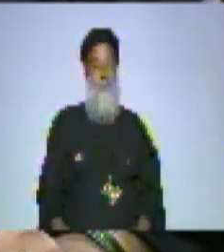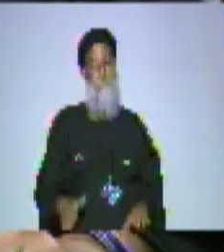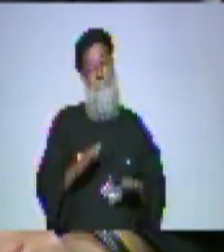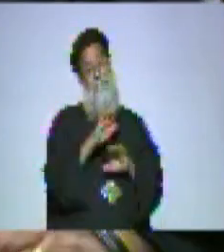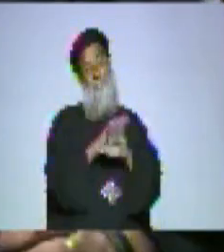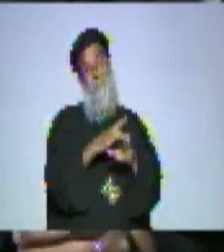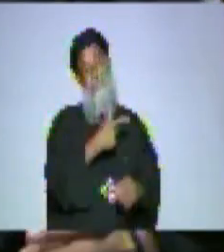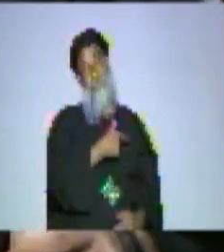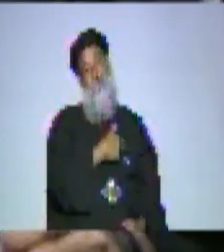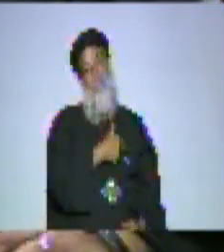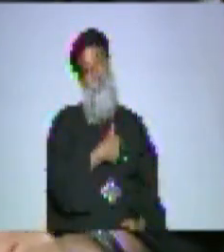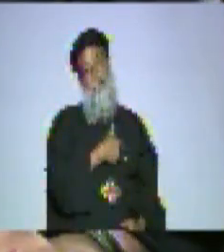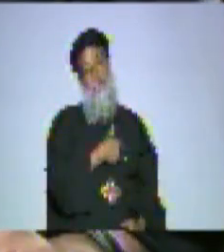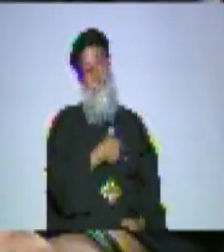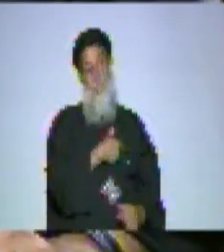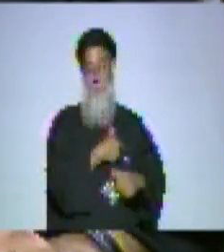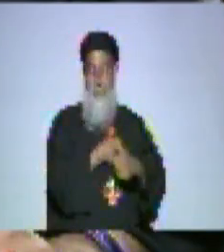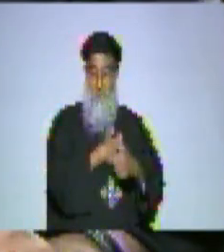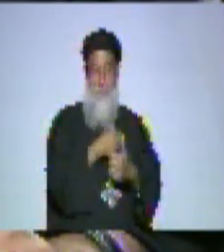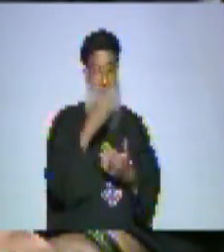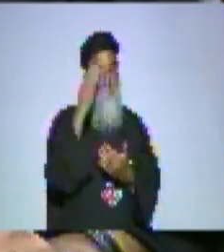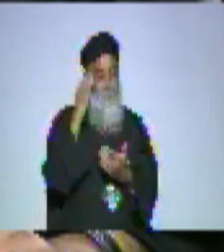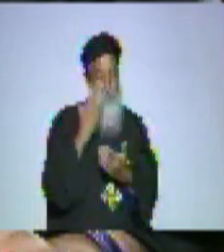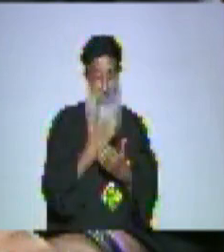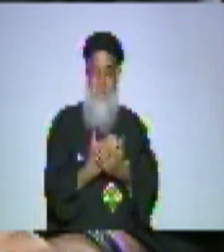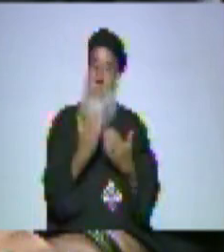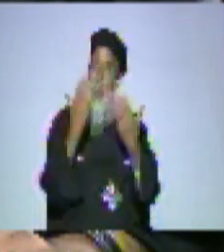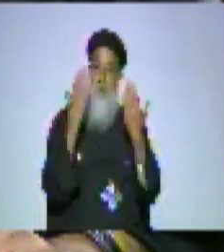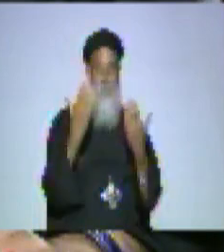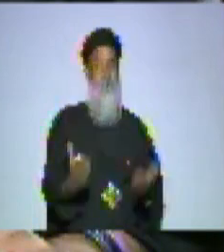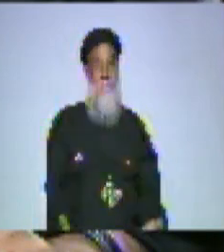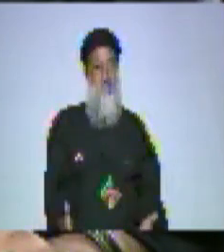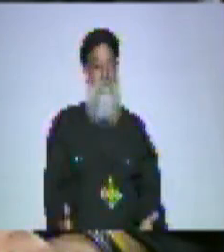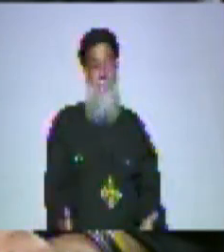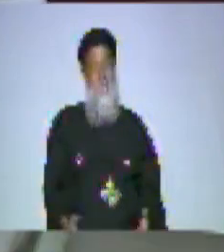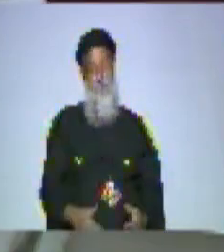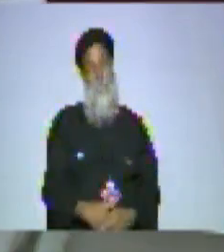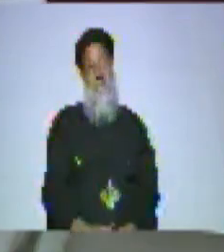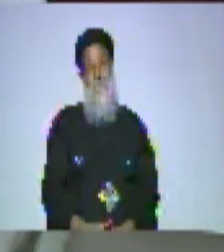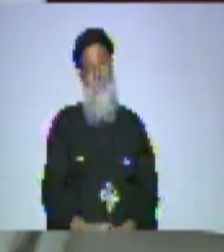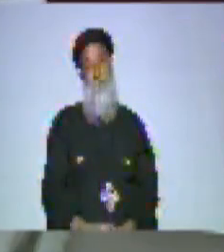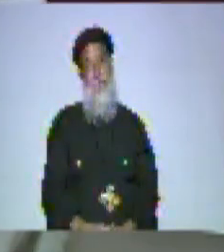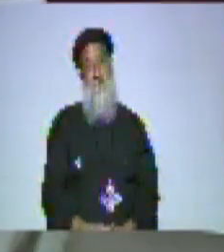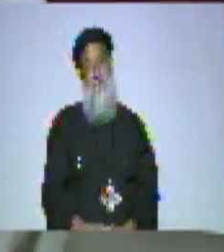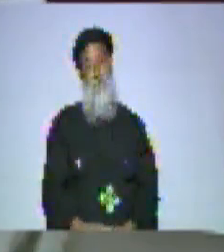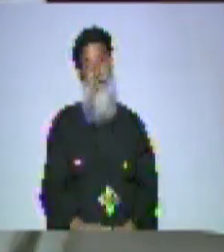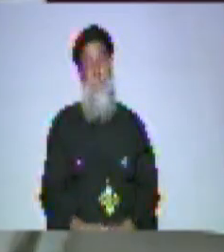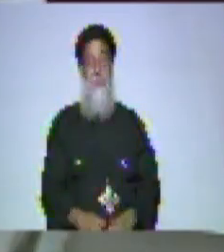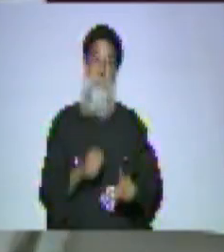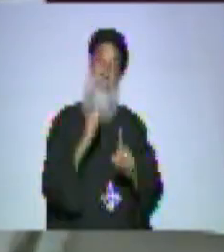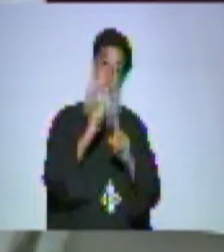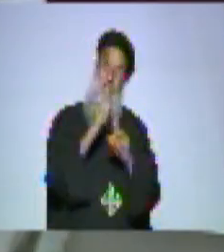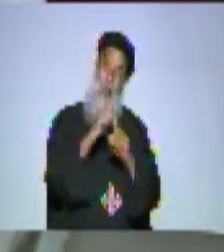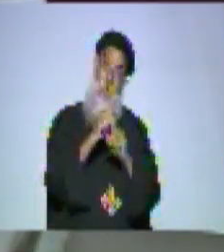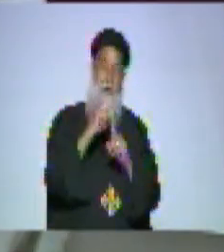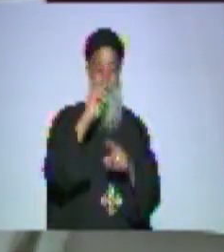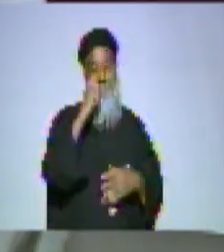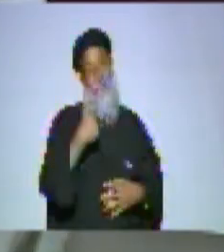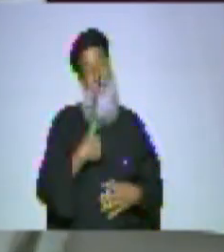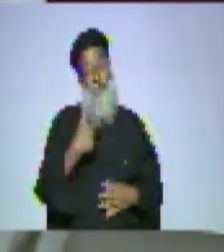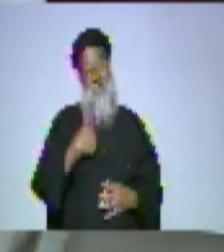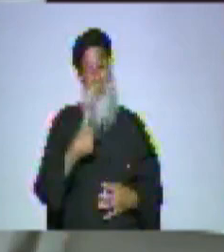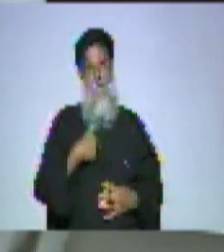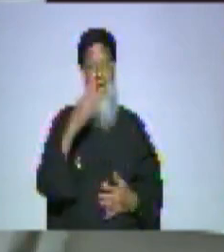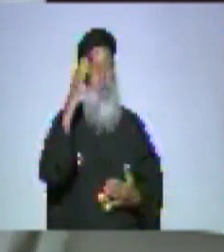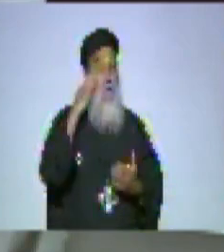استطيع ان انا اغفر عشان سيدنا طبعا طبعا ده لمصلحتي ان انا اغفر لان